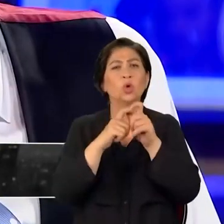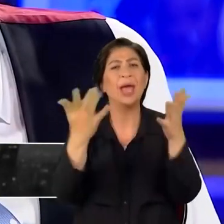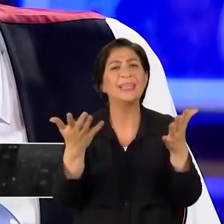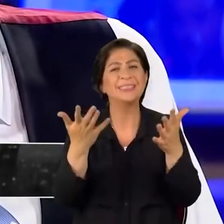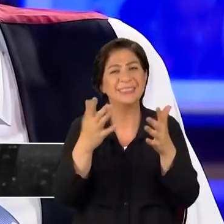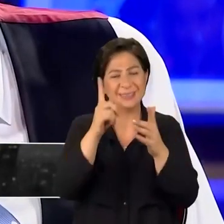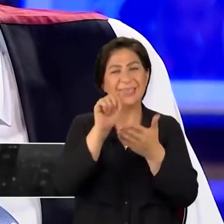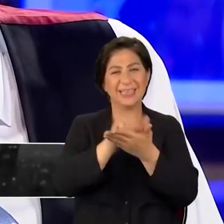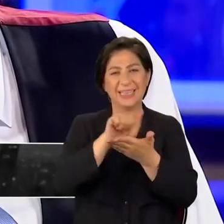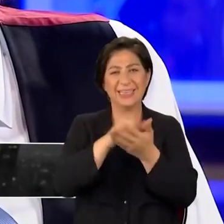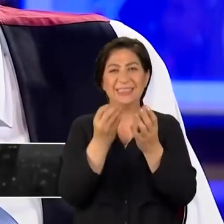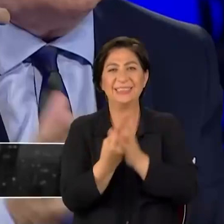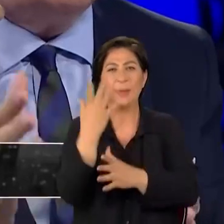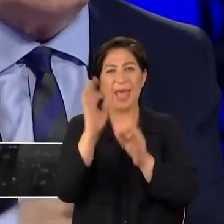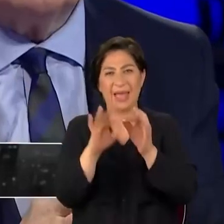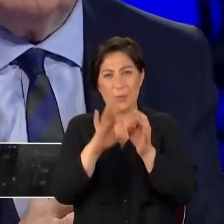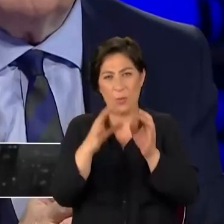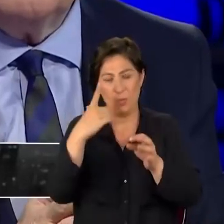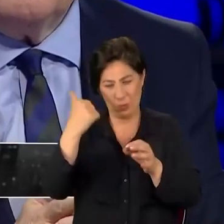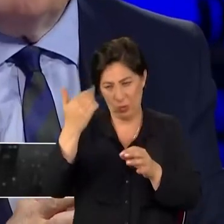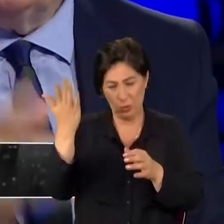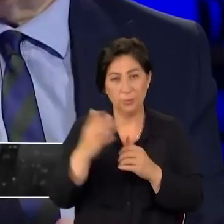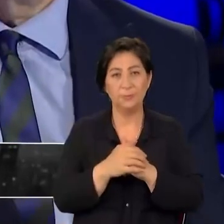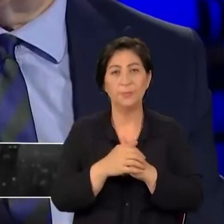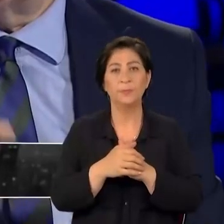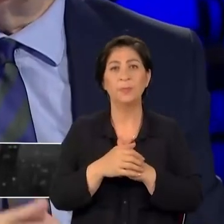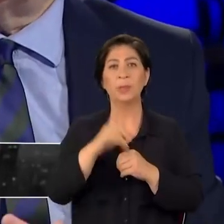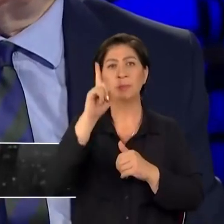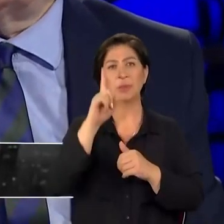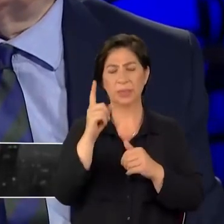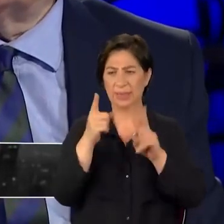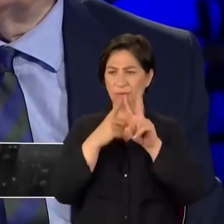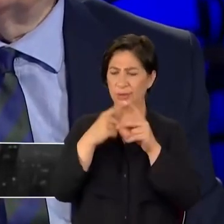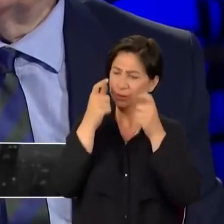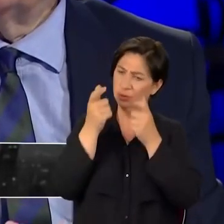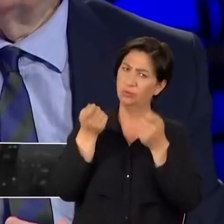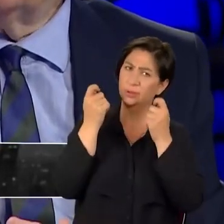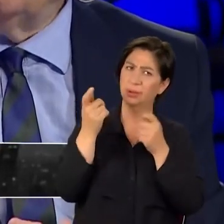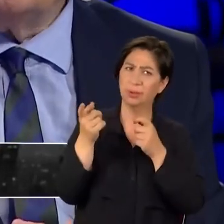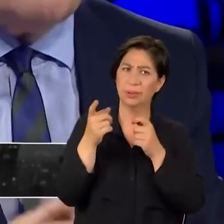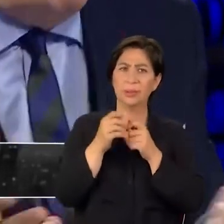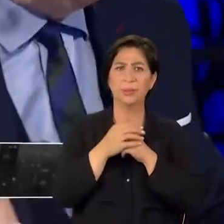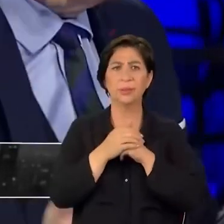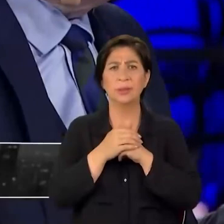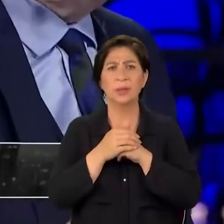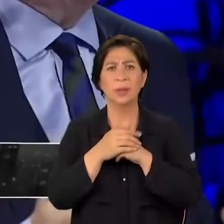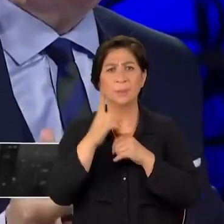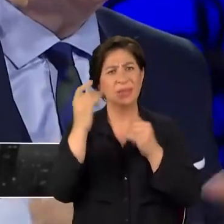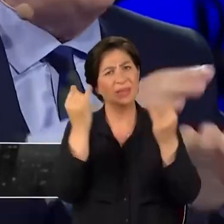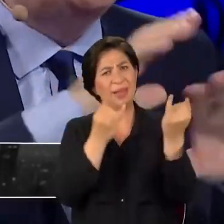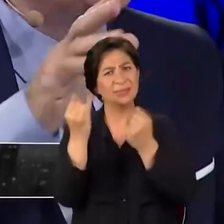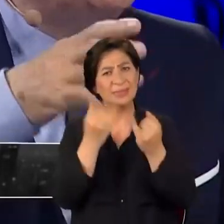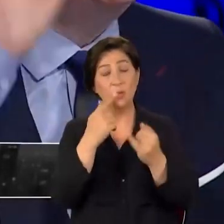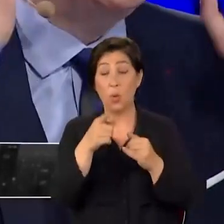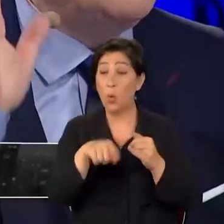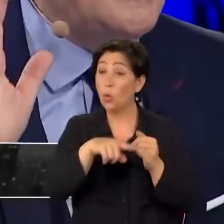sabahın şeyi ekonomi sayfa müdürü ve köşe yazıyor. Bir tek Necati'nin dikkatini çekti. Necati Doğru. Evet. Ya bir tartışsak dedik.